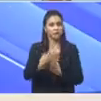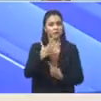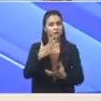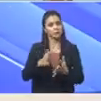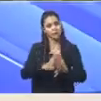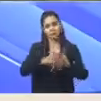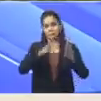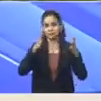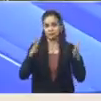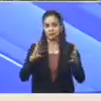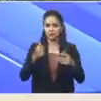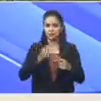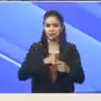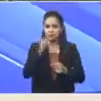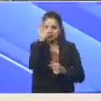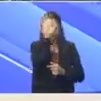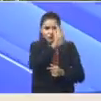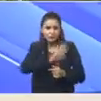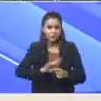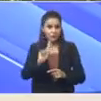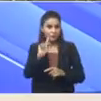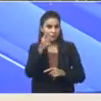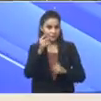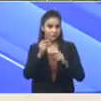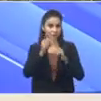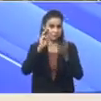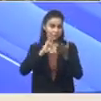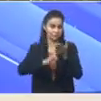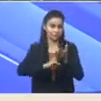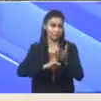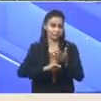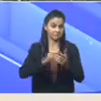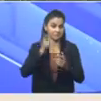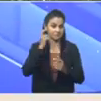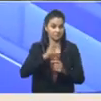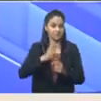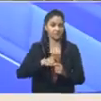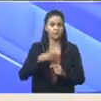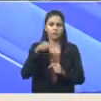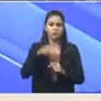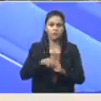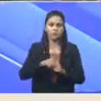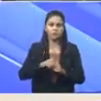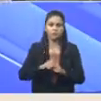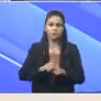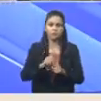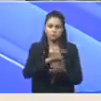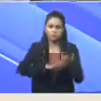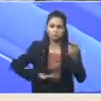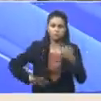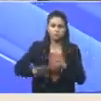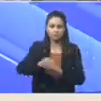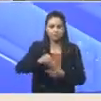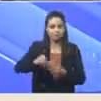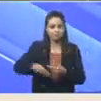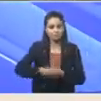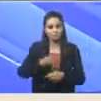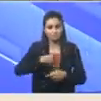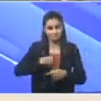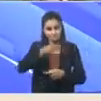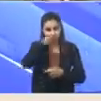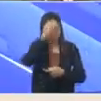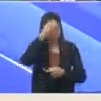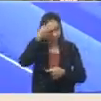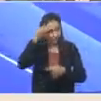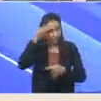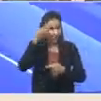पड़ा। मैं देश का पहला प्रधानमंत्री हूं जिसे इस पवित्र भूमि की मिट्टी को अपने